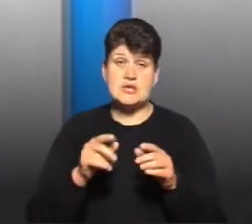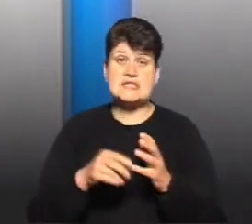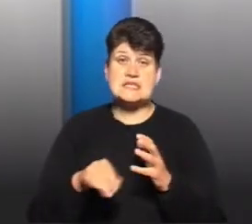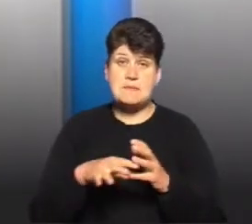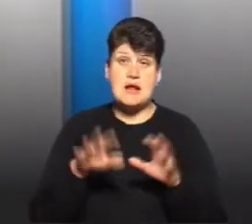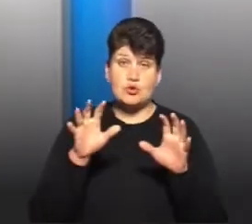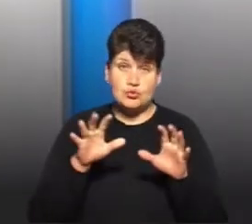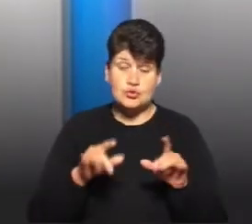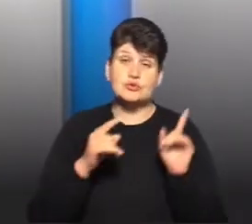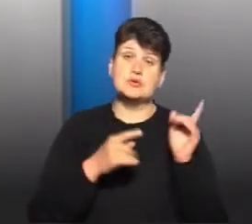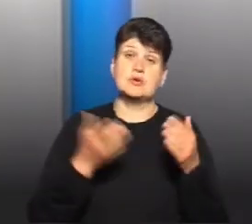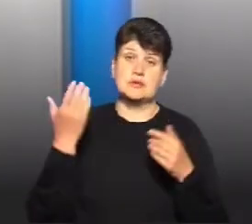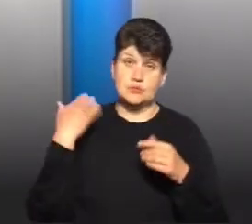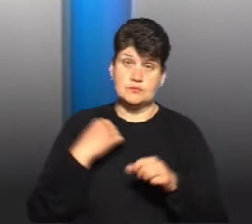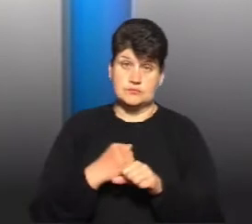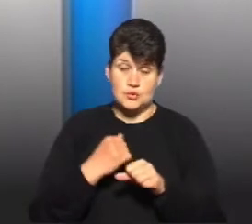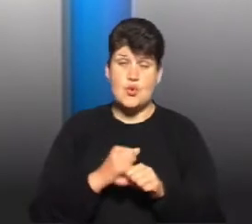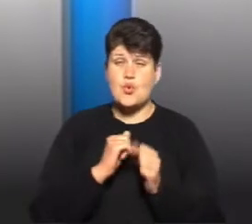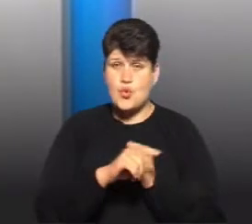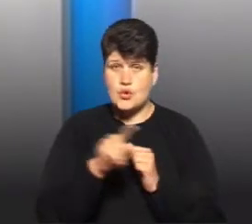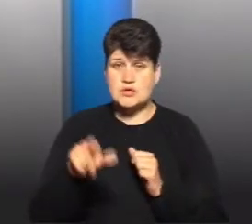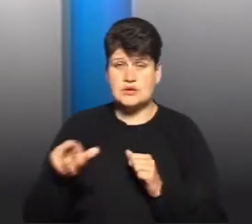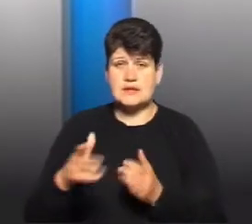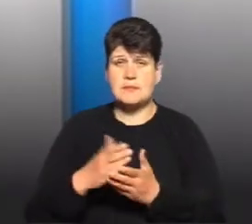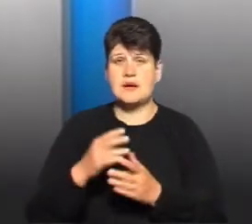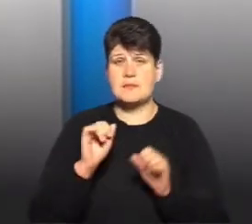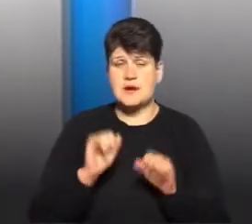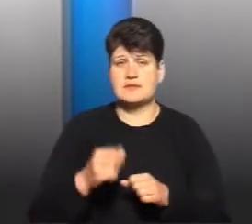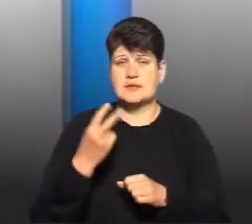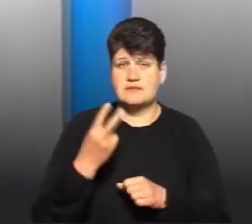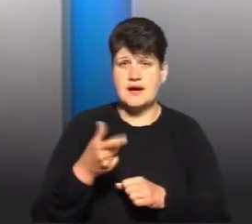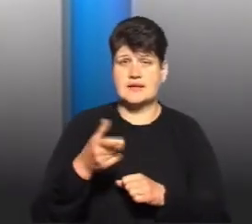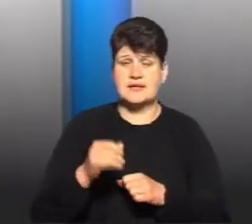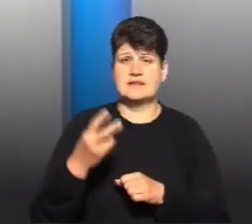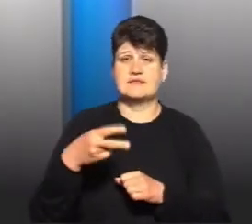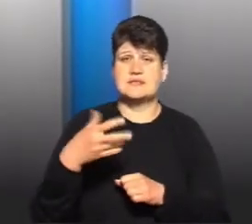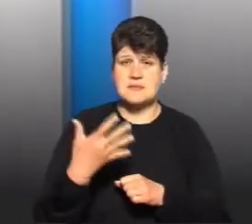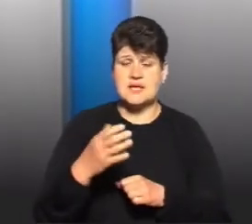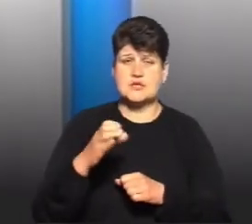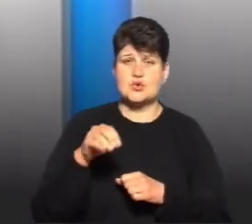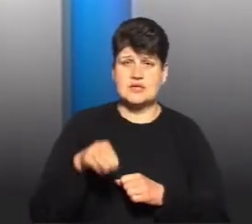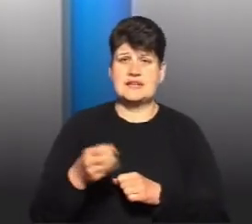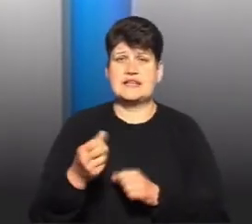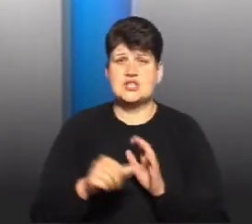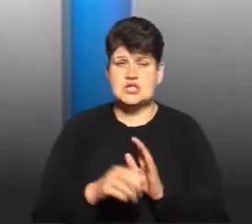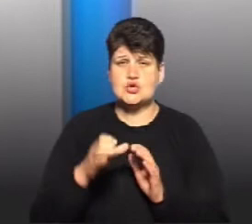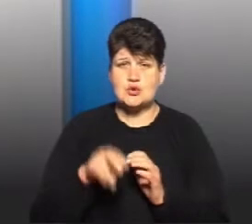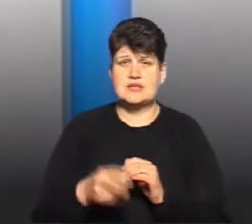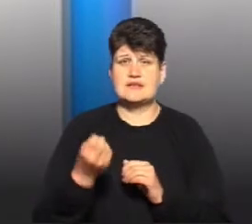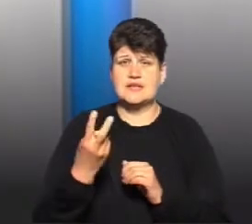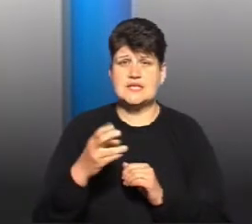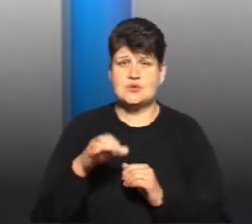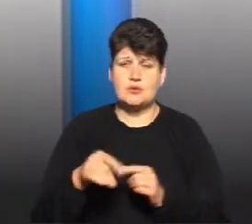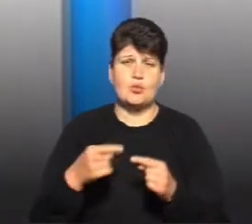діючого, кожна людина має право на 2 гектари, на 25 сотиків, на 6 сотиків, на 12 сотиків, на сотик, тобто по різному цільовому призначенню. Коли